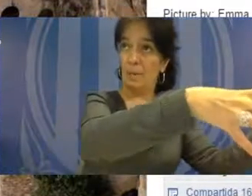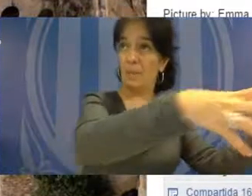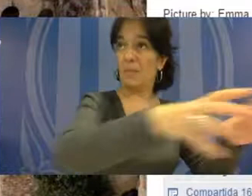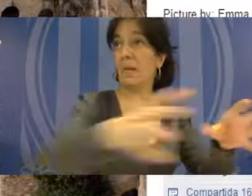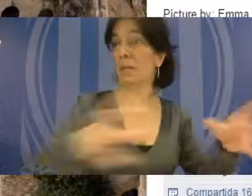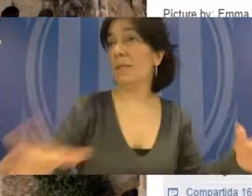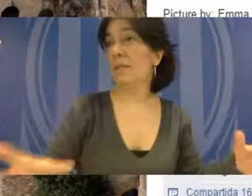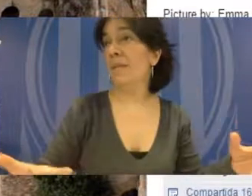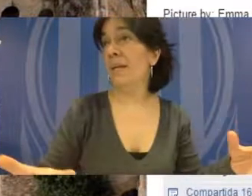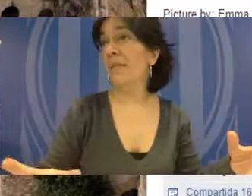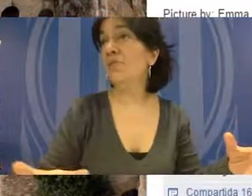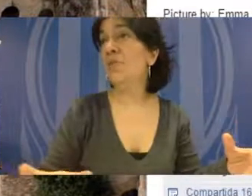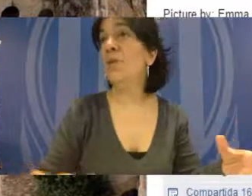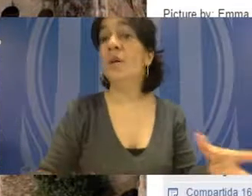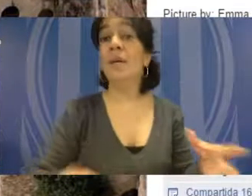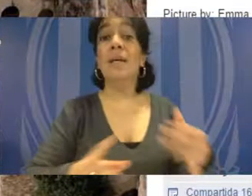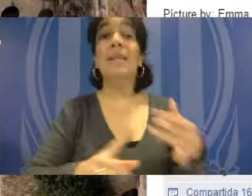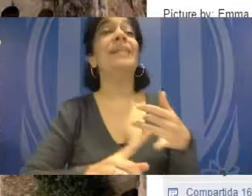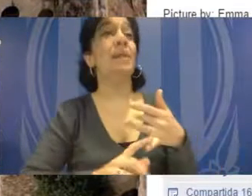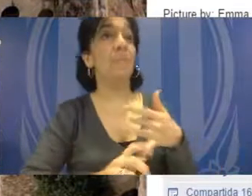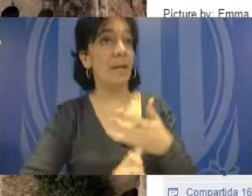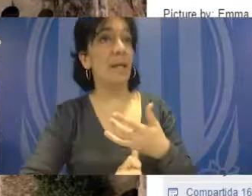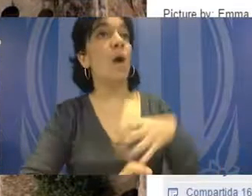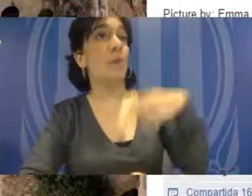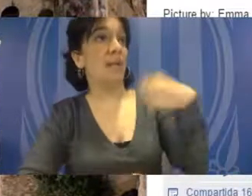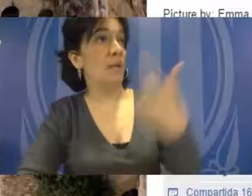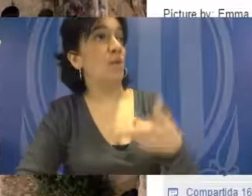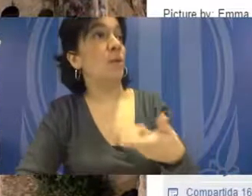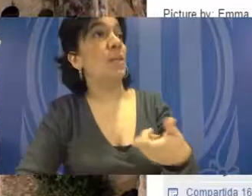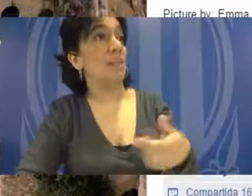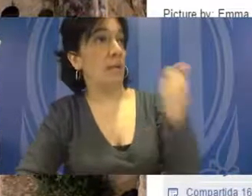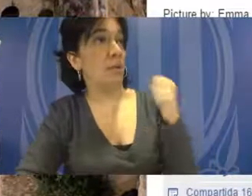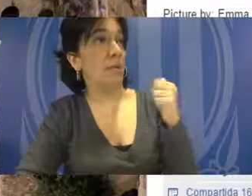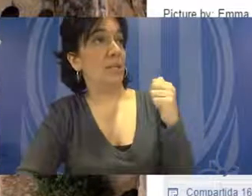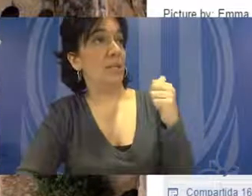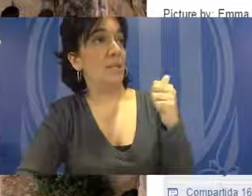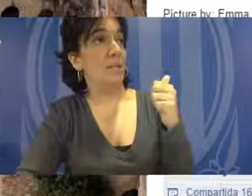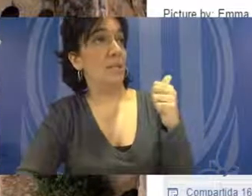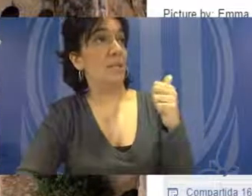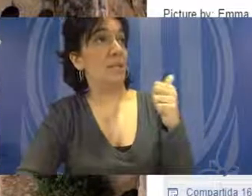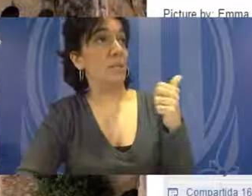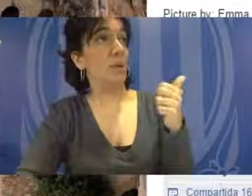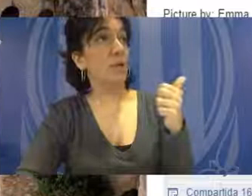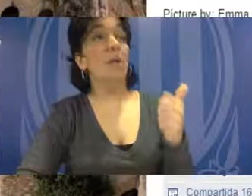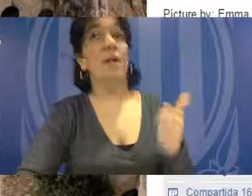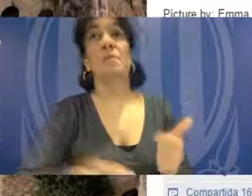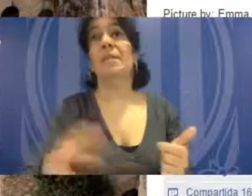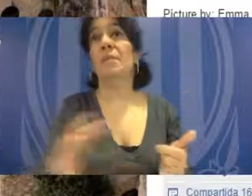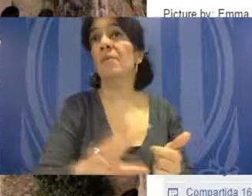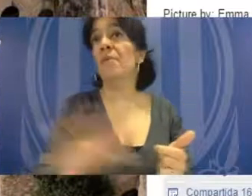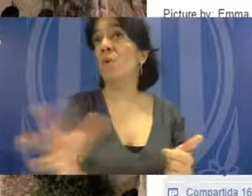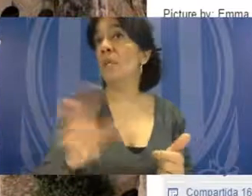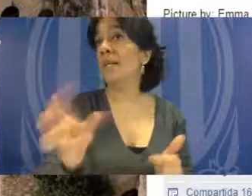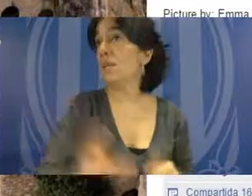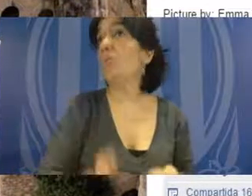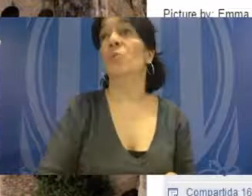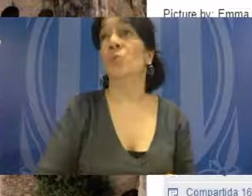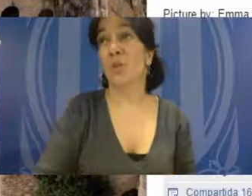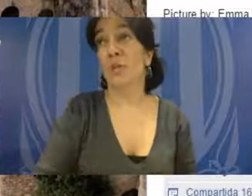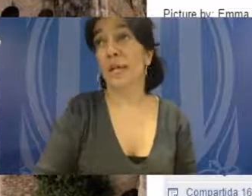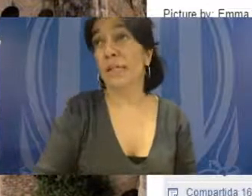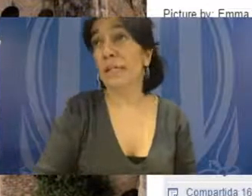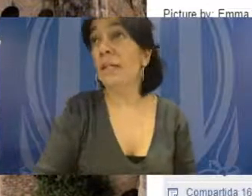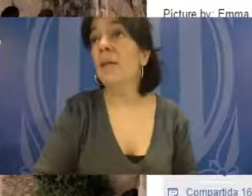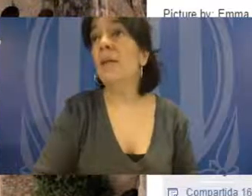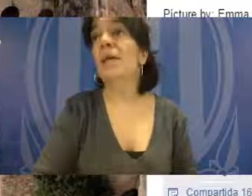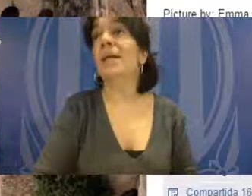aquella empresa amb la qual estem fent la difusió i també augmentar el número de seguidors a la seva pàgina Facebook. L'any passat vam fer com unes 10 promocions